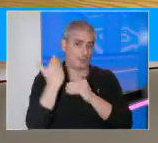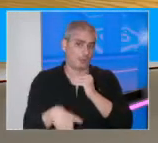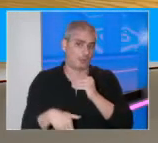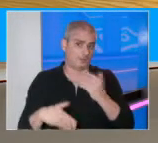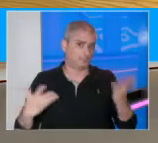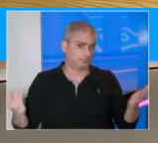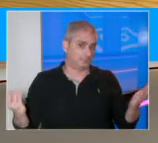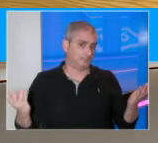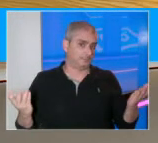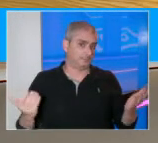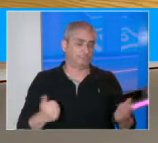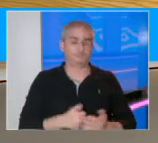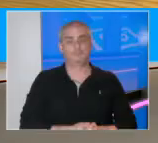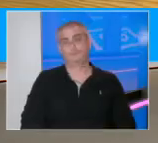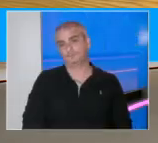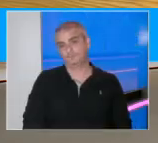מחיינו?